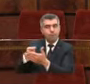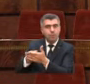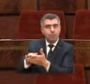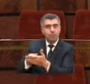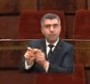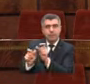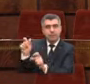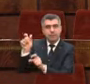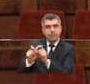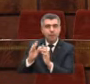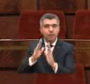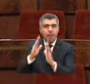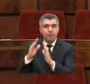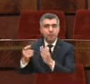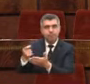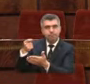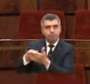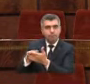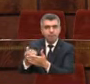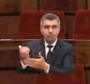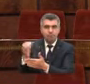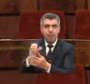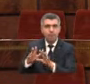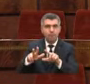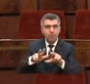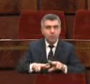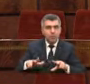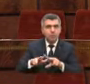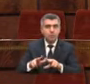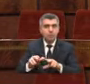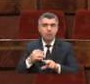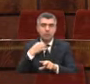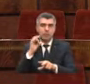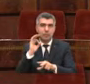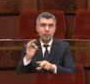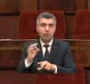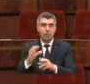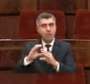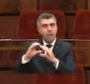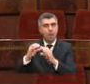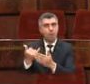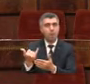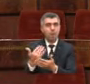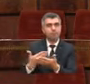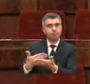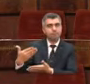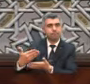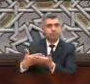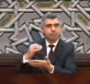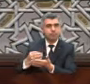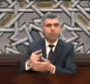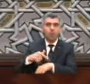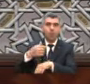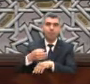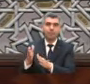النوع من الجرائم بأي شكل من الأشكال، وذلك من خلال اعتماد حملات تواصلية. شكرا سيدة المحترمة، انتهى